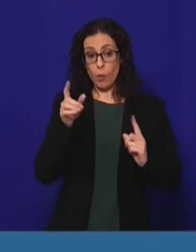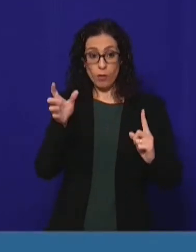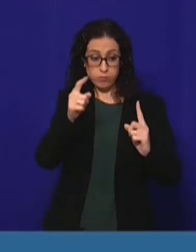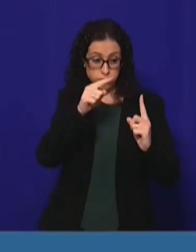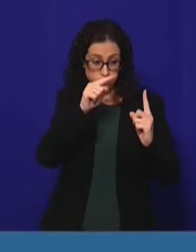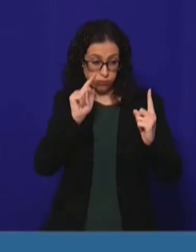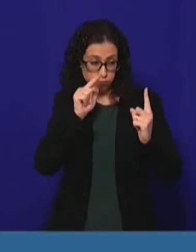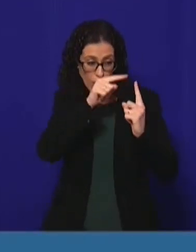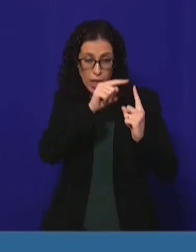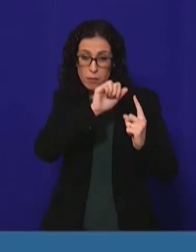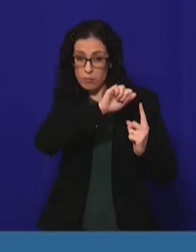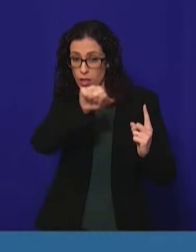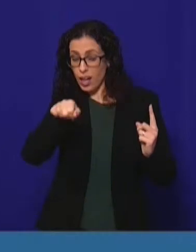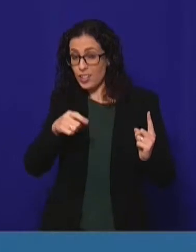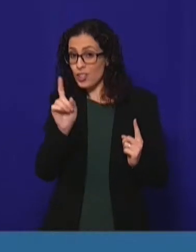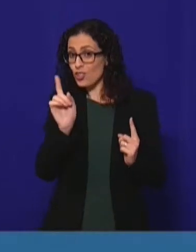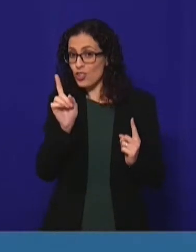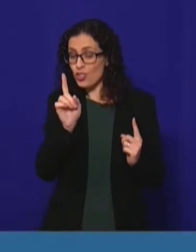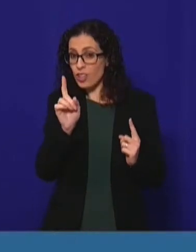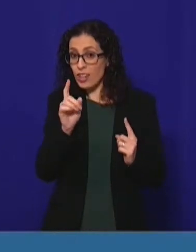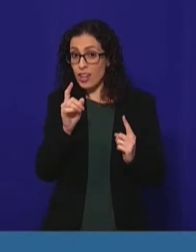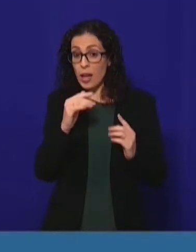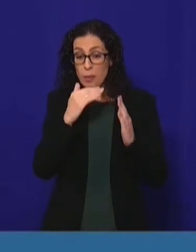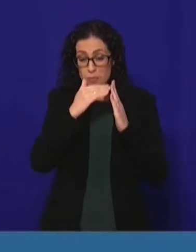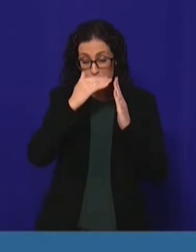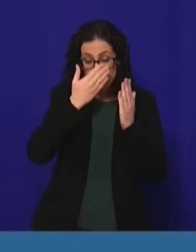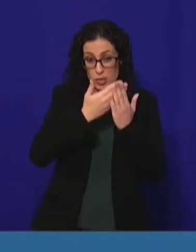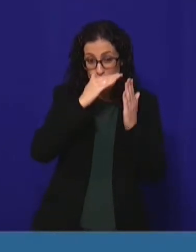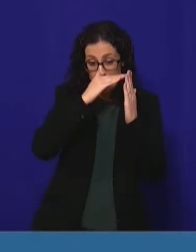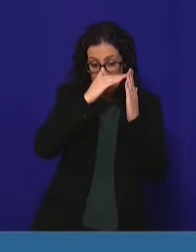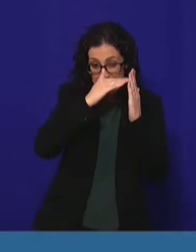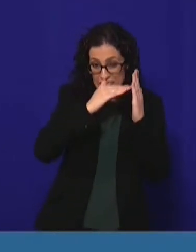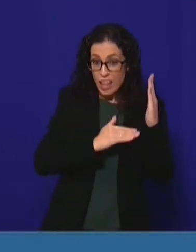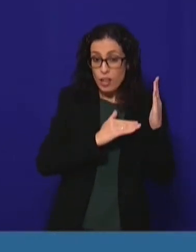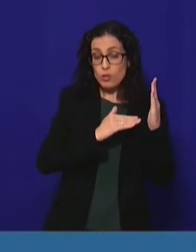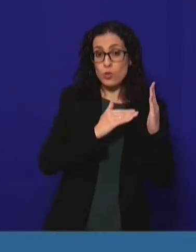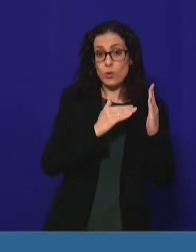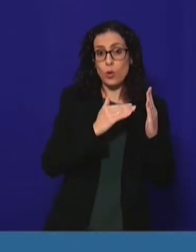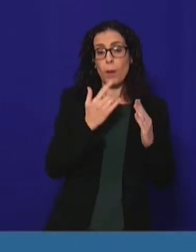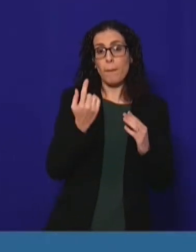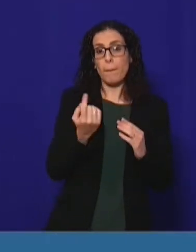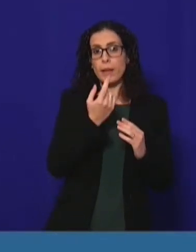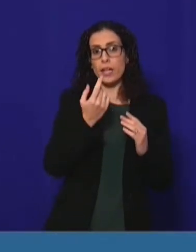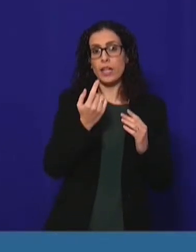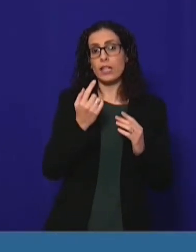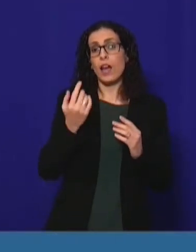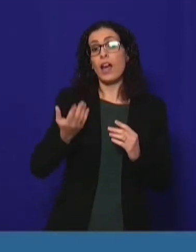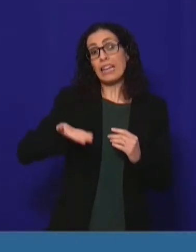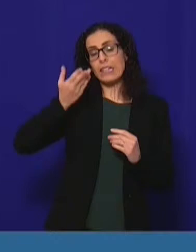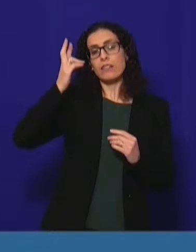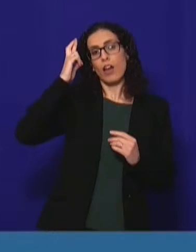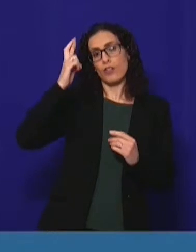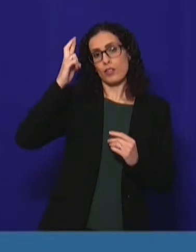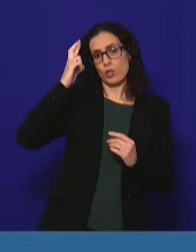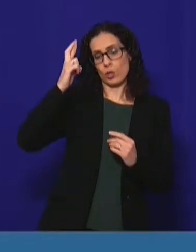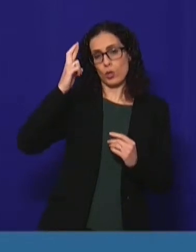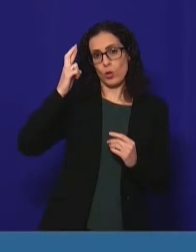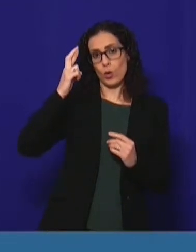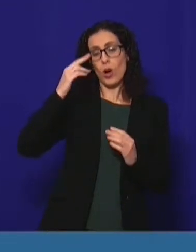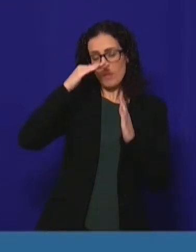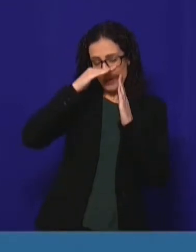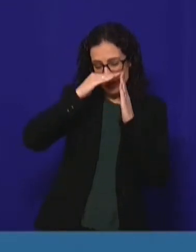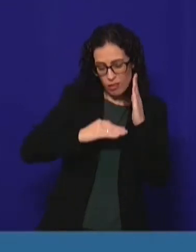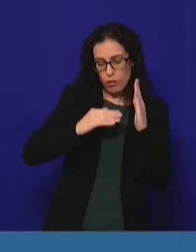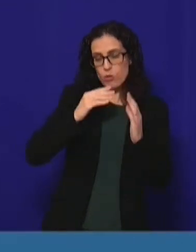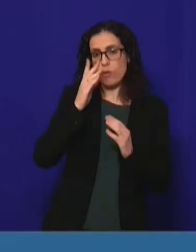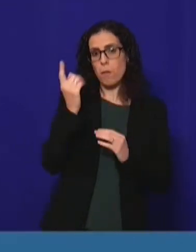huwa li aħna innaqsu n-nies li jkunu qegħdin iktar friskju li nnaqsu l-imwiet.